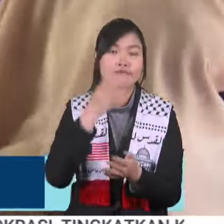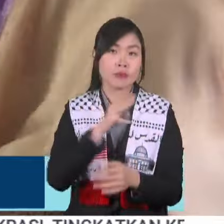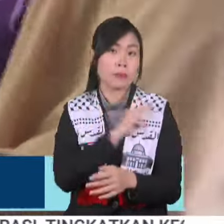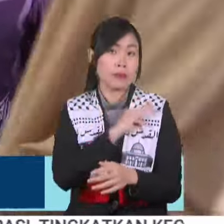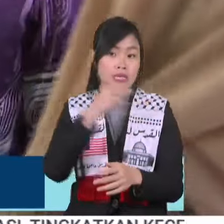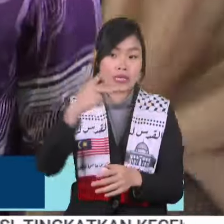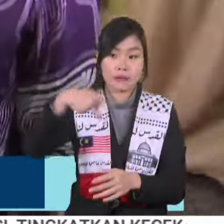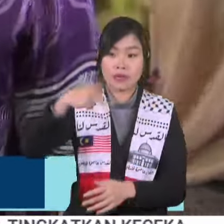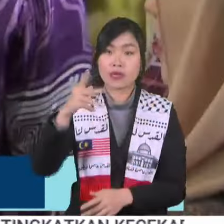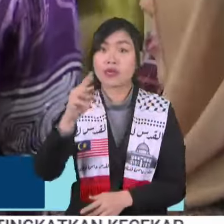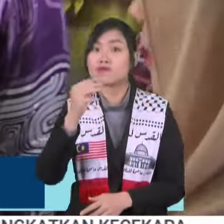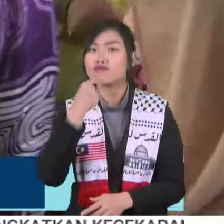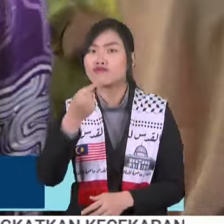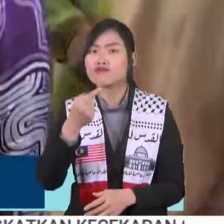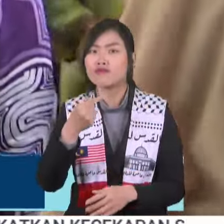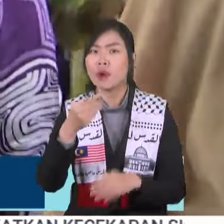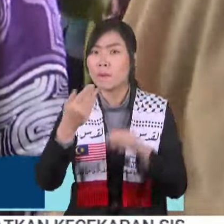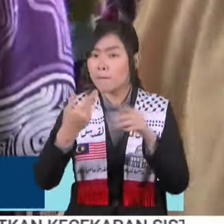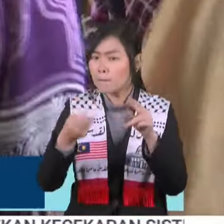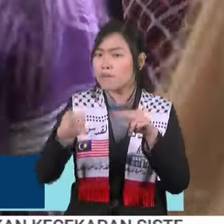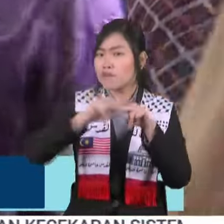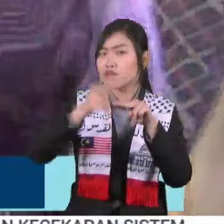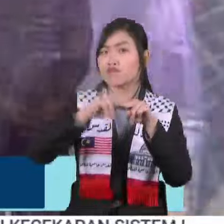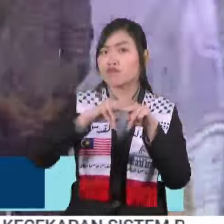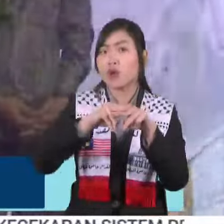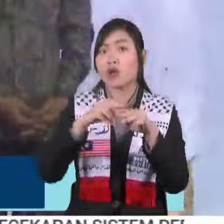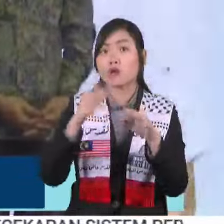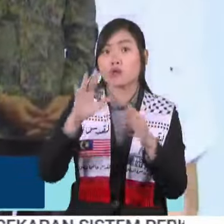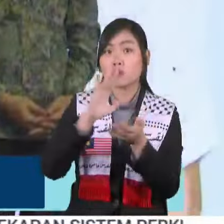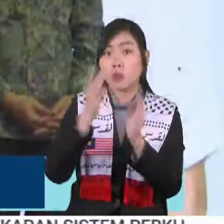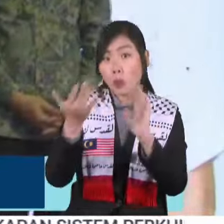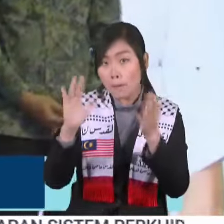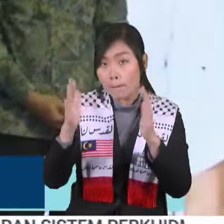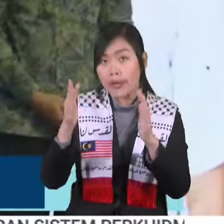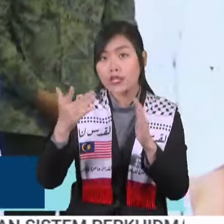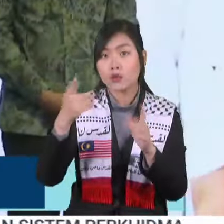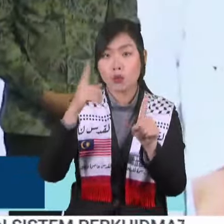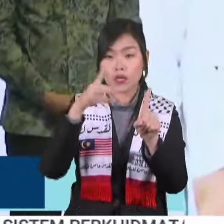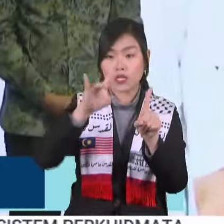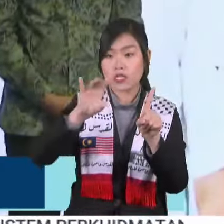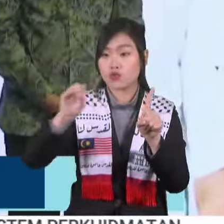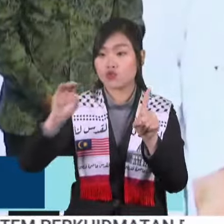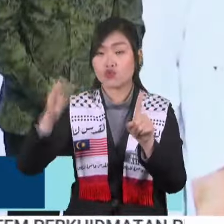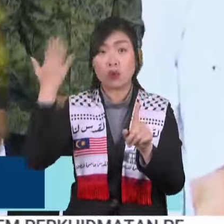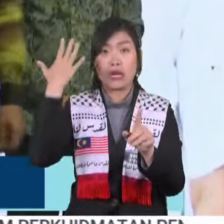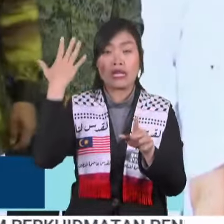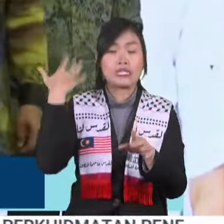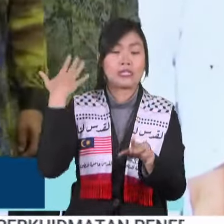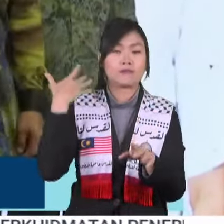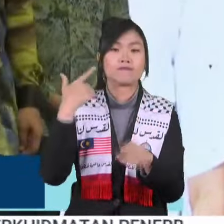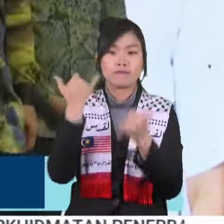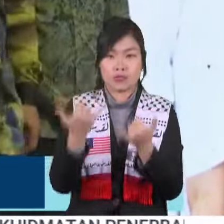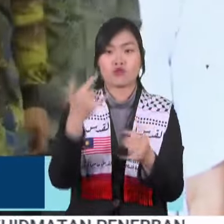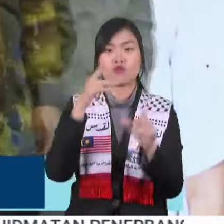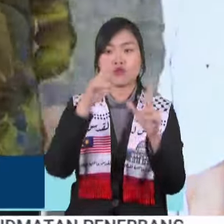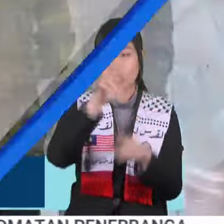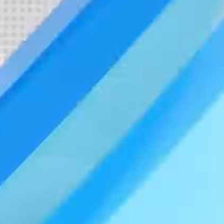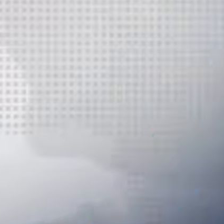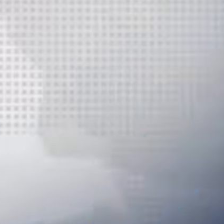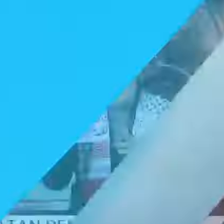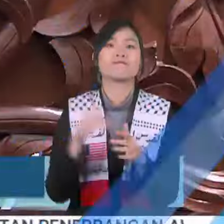lebih tinggi hingga RM3,000 bagi setiap hektar semusim berbanding RM1,800 ketika ini.